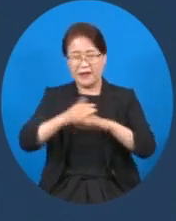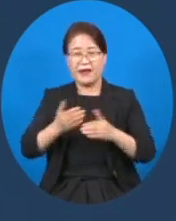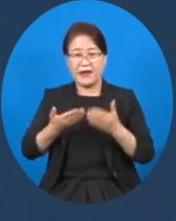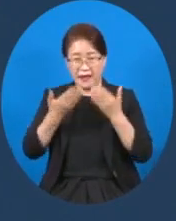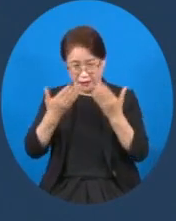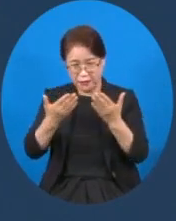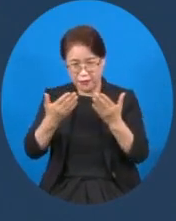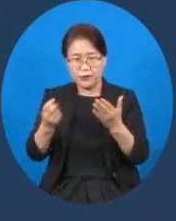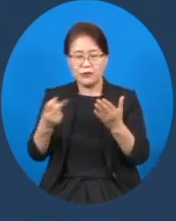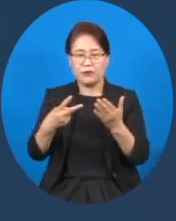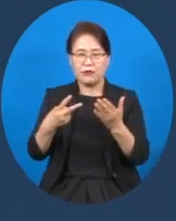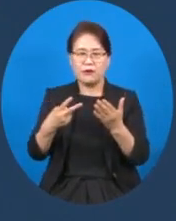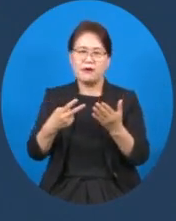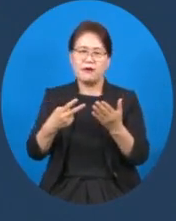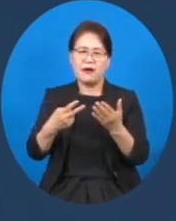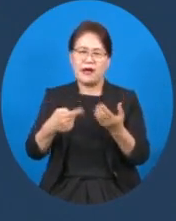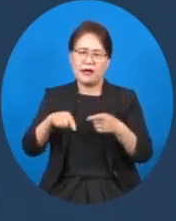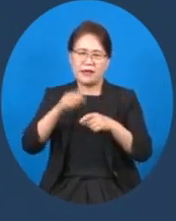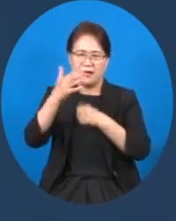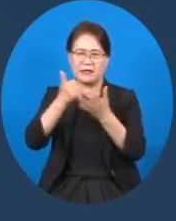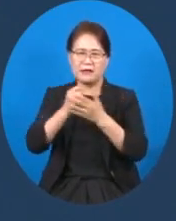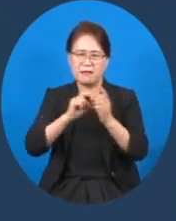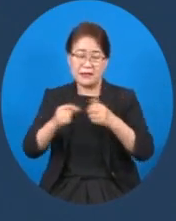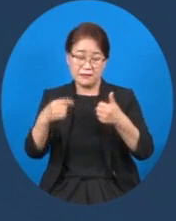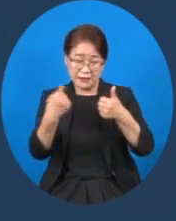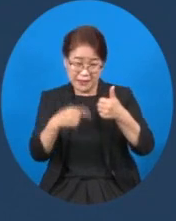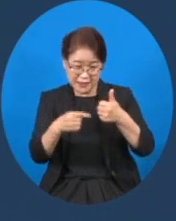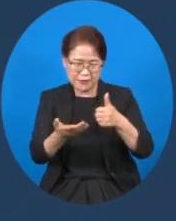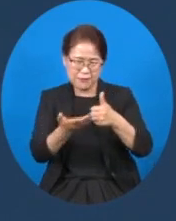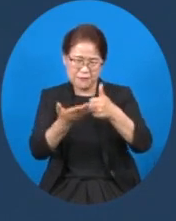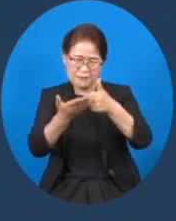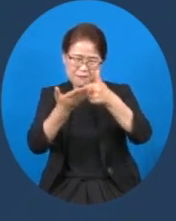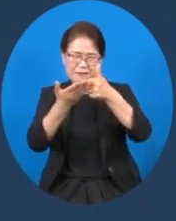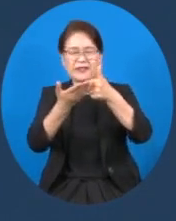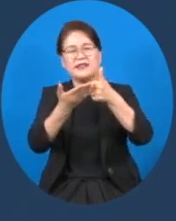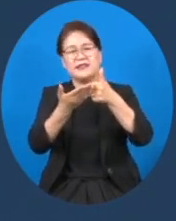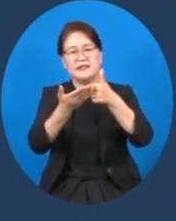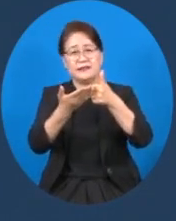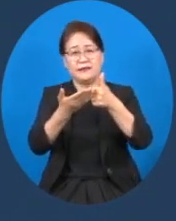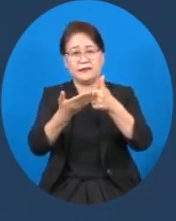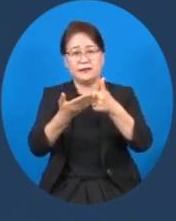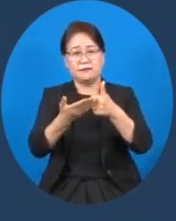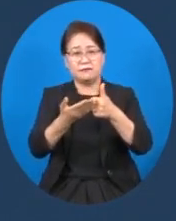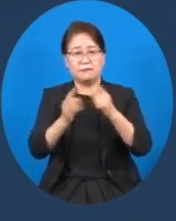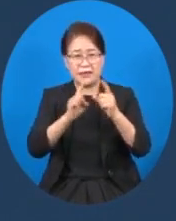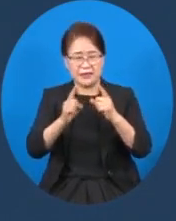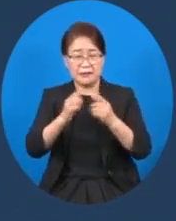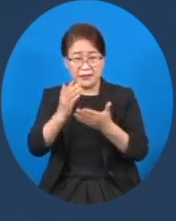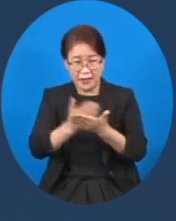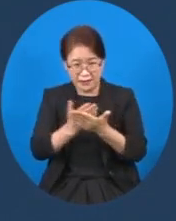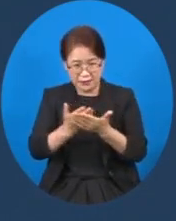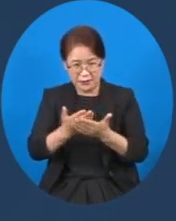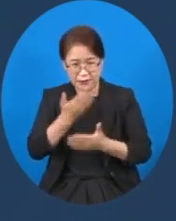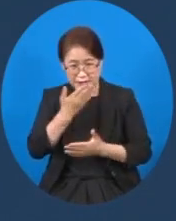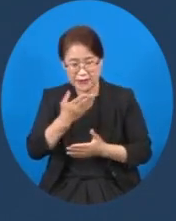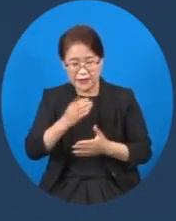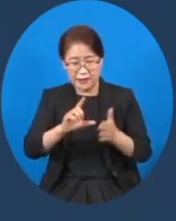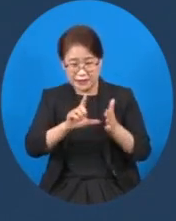세대이고, 함께 하나님의 말씀을 가르치고 훈련하고 그리고 그 말씀을 나눌 수 있는 세대가